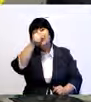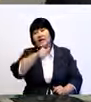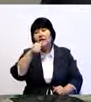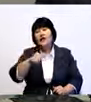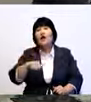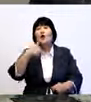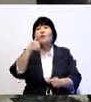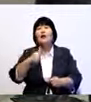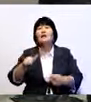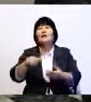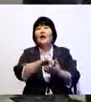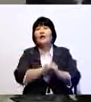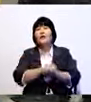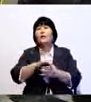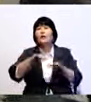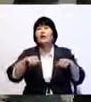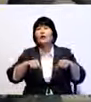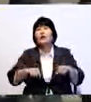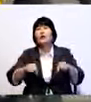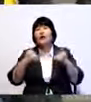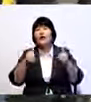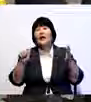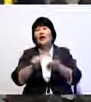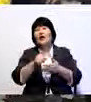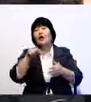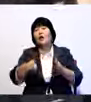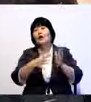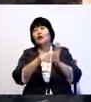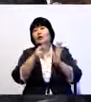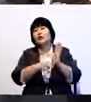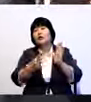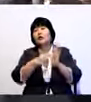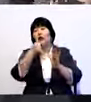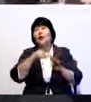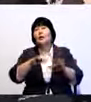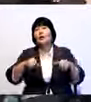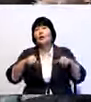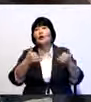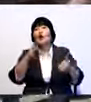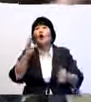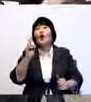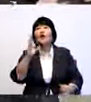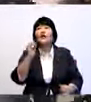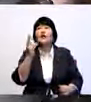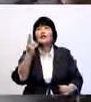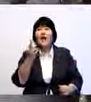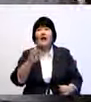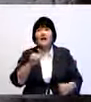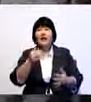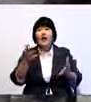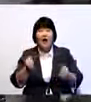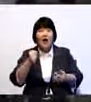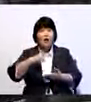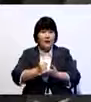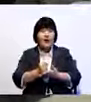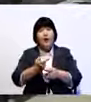бас ассамблея балалар құқығы туралы декларацияны, ал 1989 жылы балалар құқығы туралы конвенцияны қабылдады. Ел президентінің сайлау